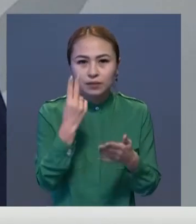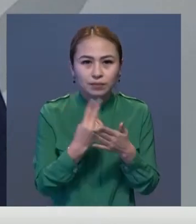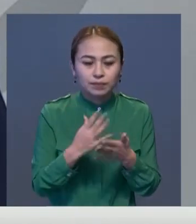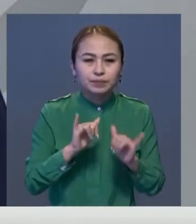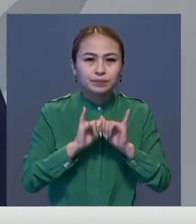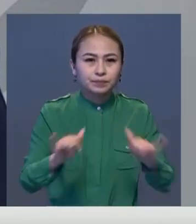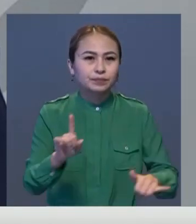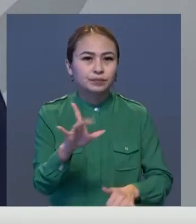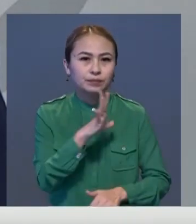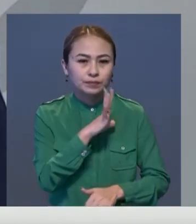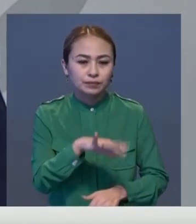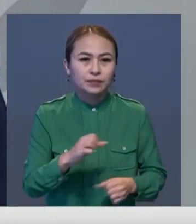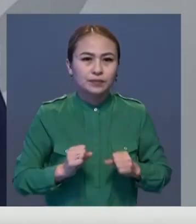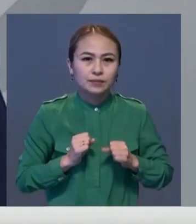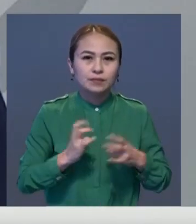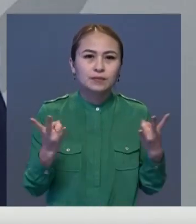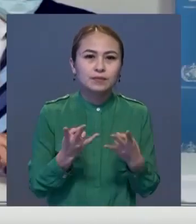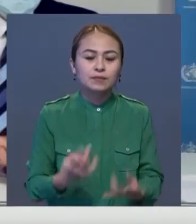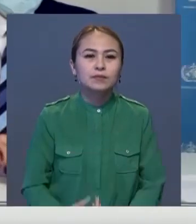оның таралмауы үшін бар күшімізді салуымыз керек.